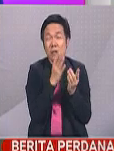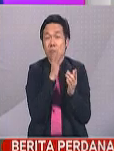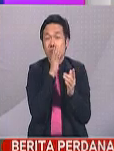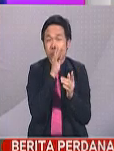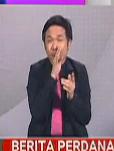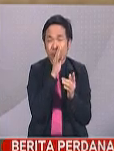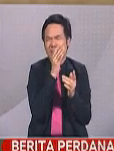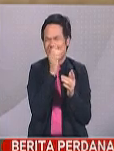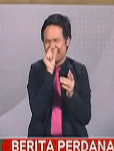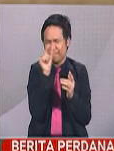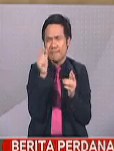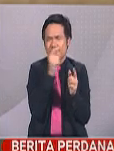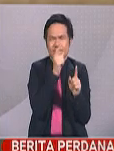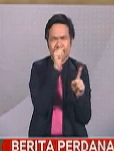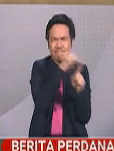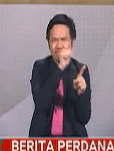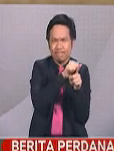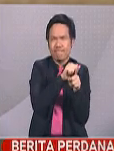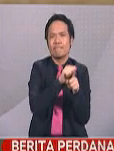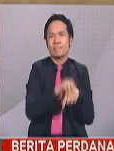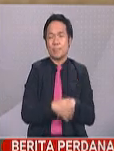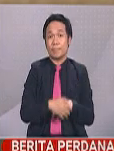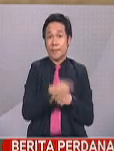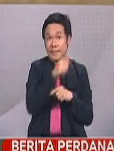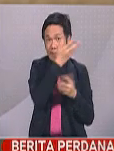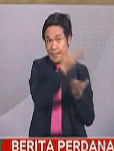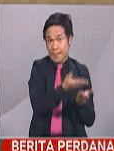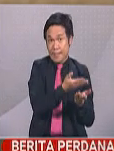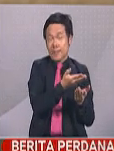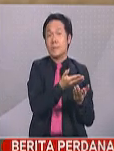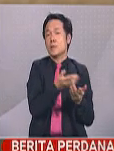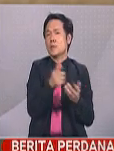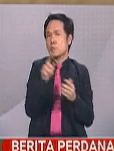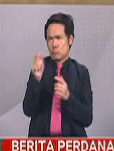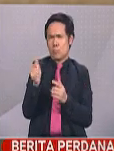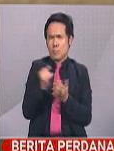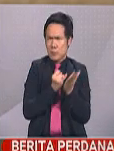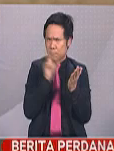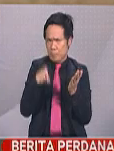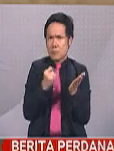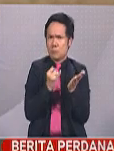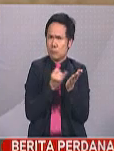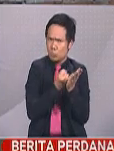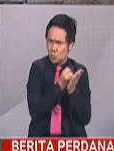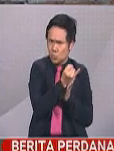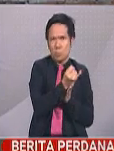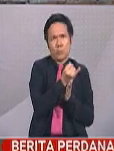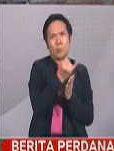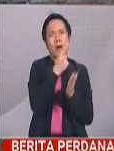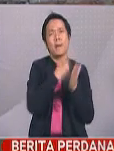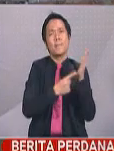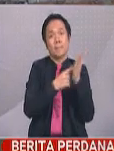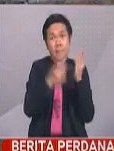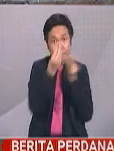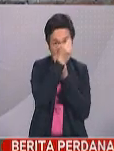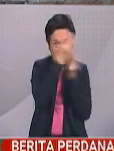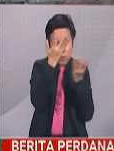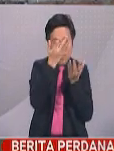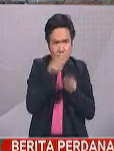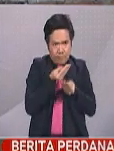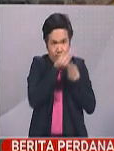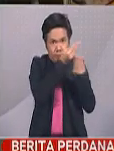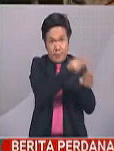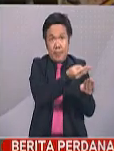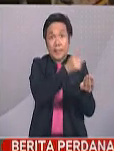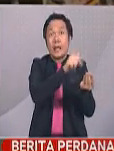Ketua Pegawai Eksekutif LHDN Datuk Seri Dr. Sabin Samintah berkata pemohon perlu jujur mengemukakan maklumat bagi memastikan bantuan